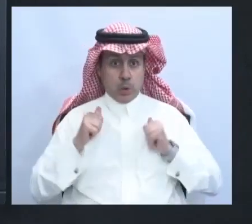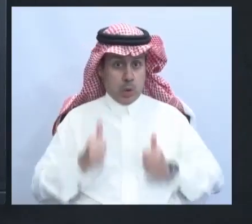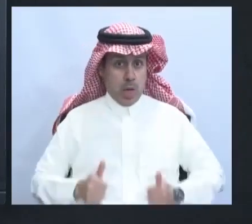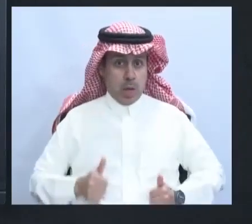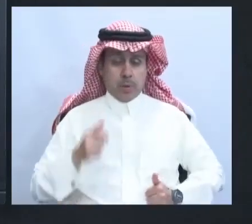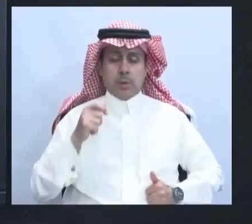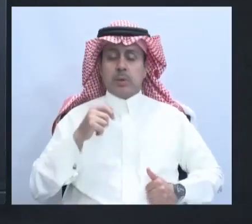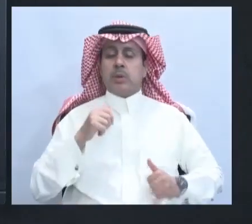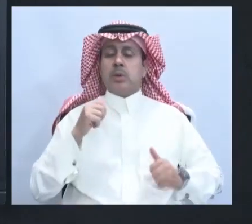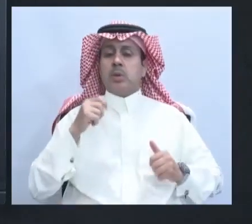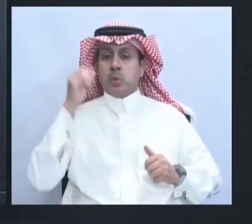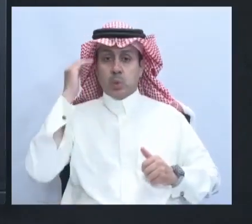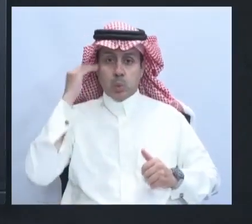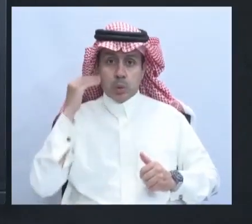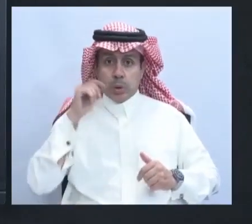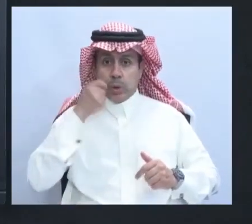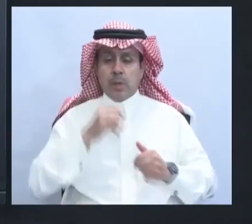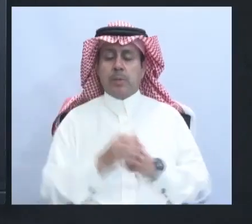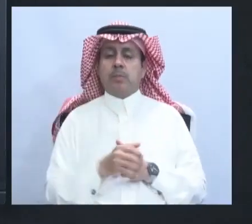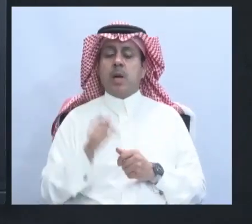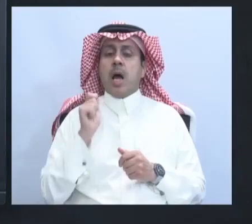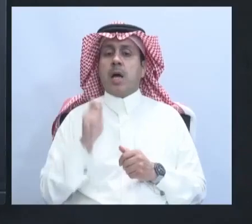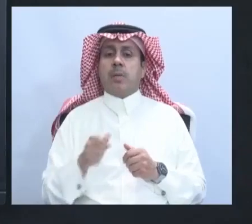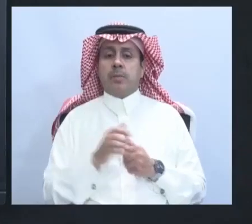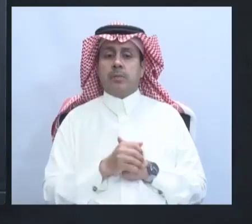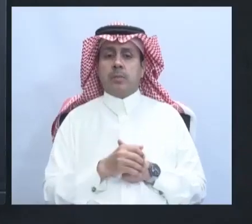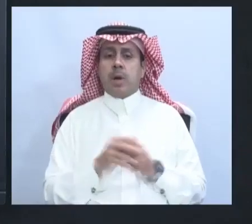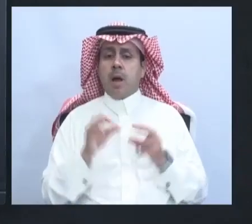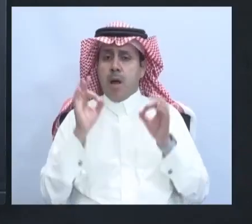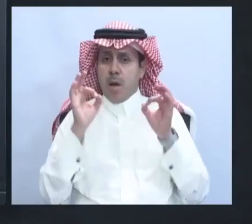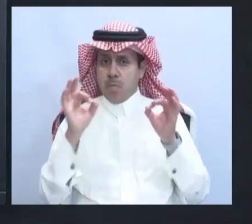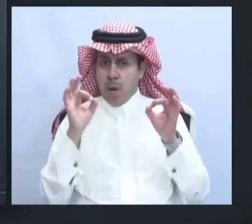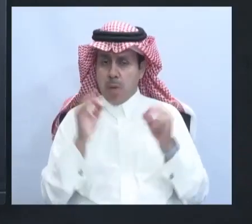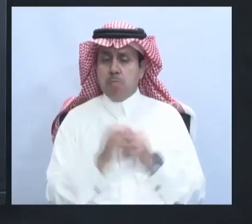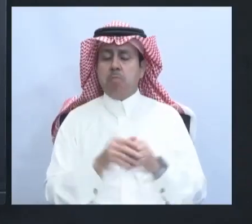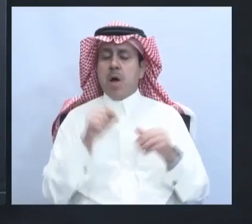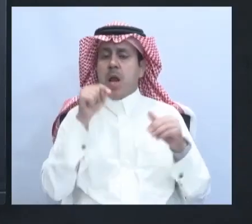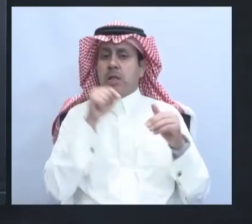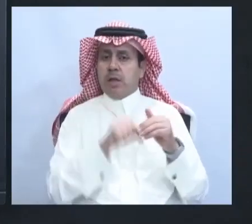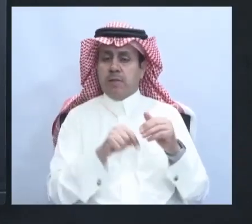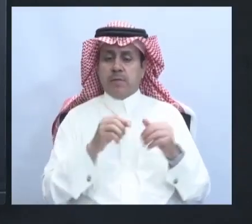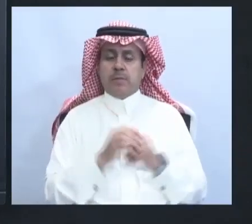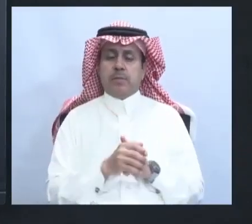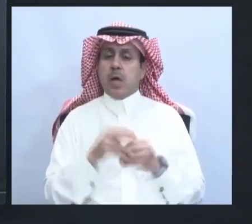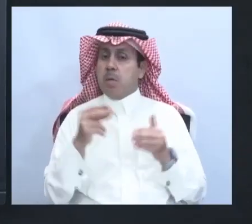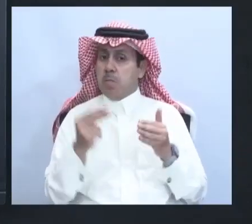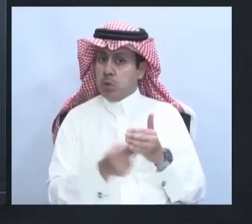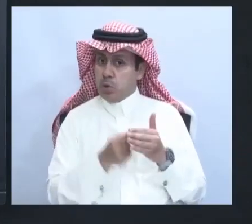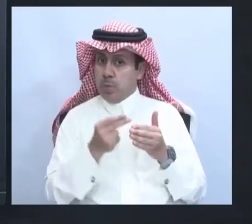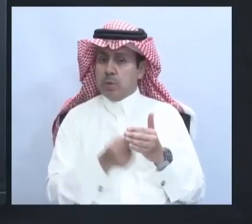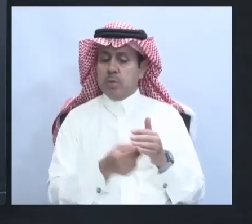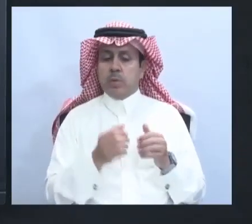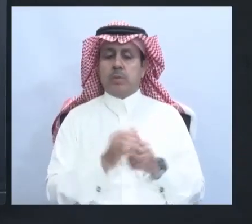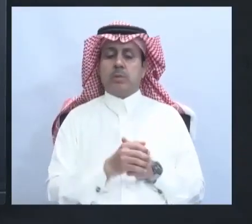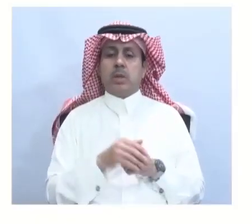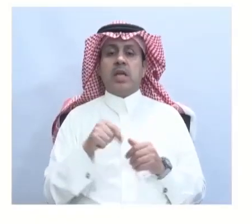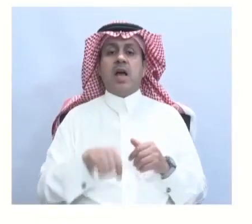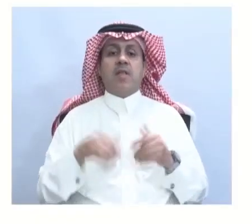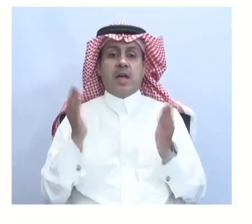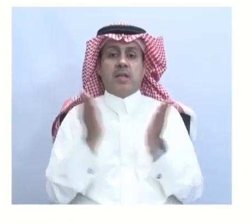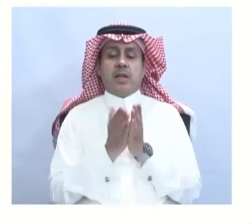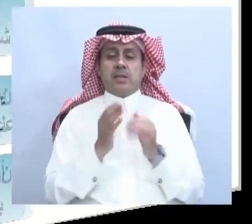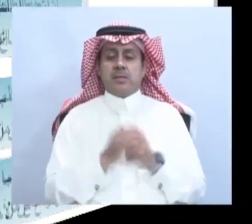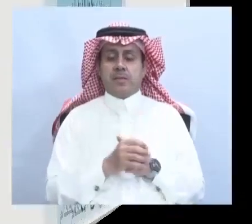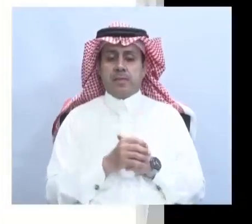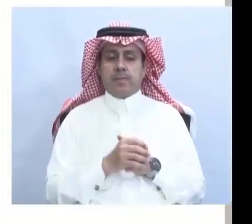ما يتعلق بالرضاع من احكام هذه ابرز واهم الاهداف المرسومه لدرس نبدا